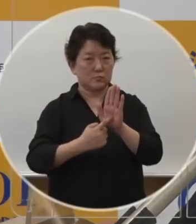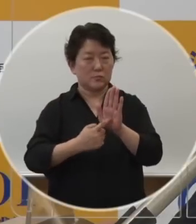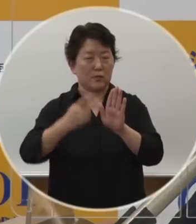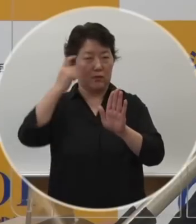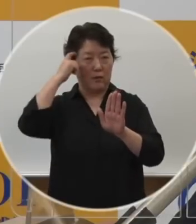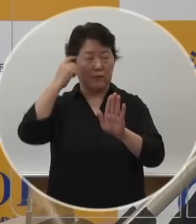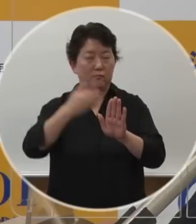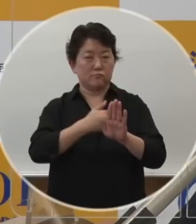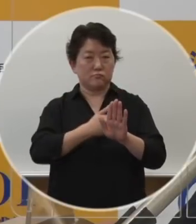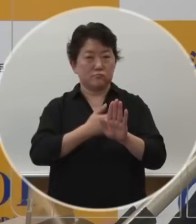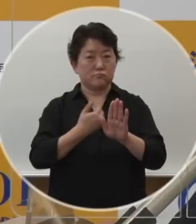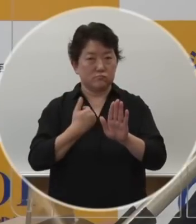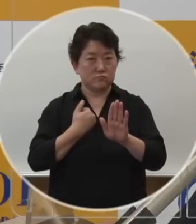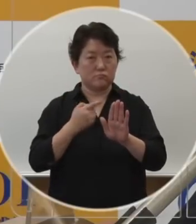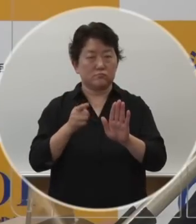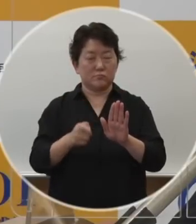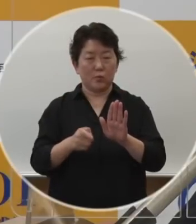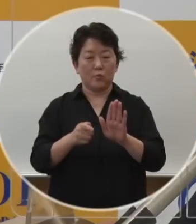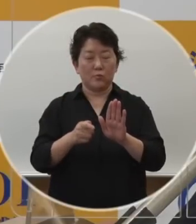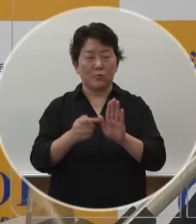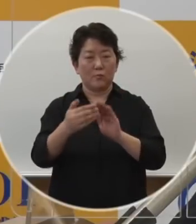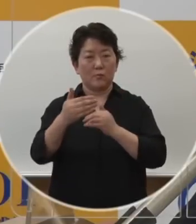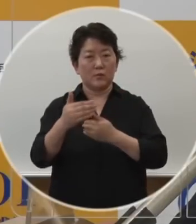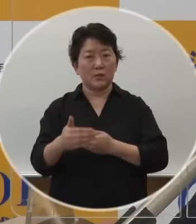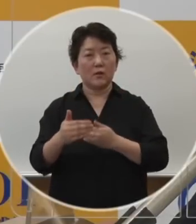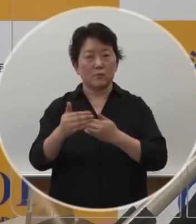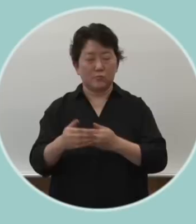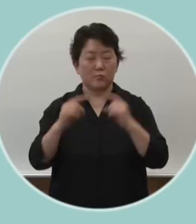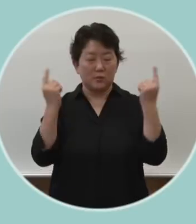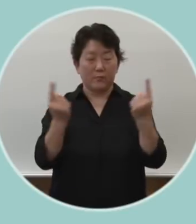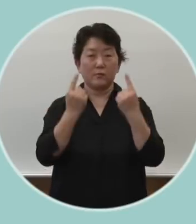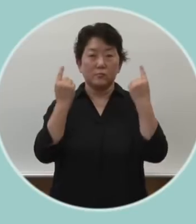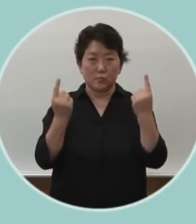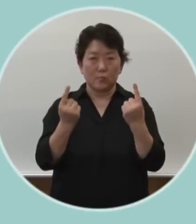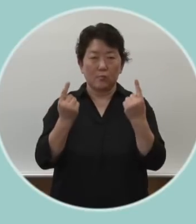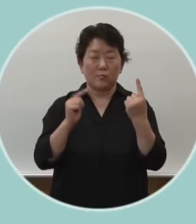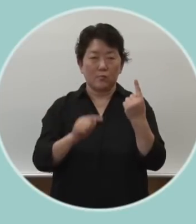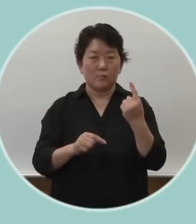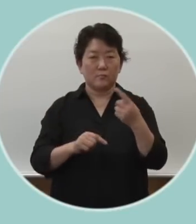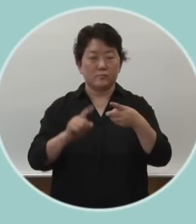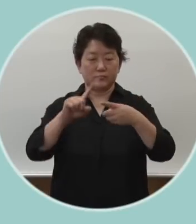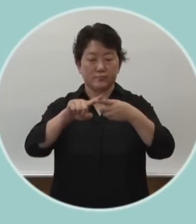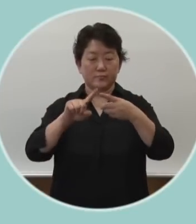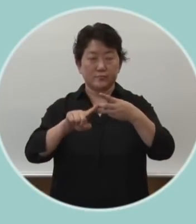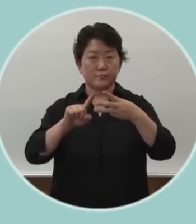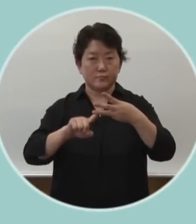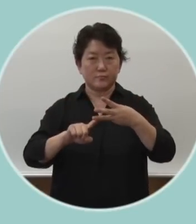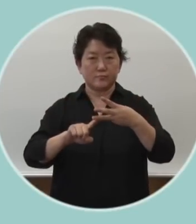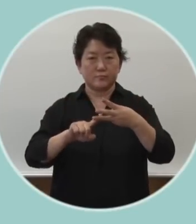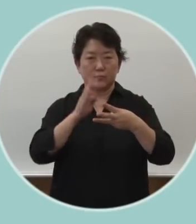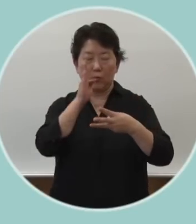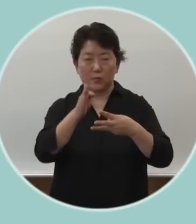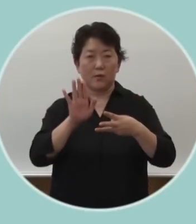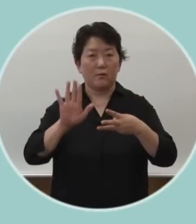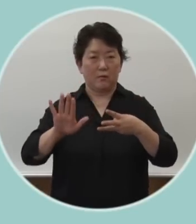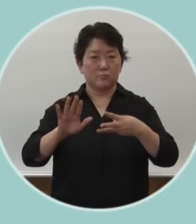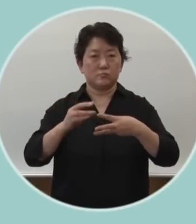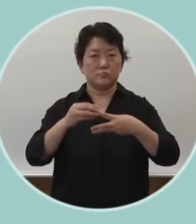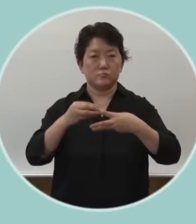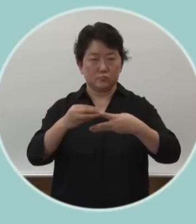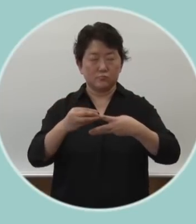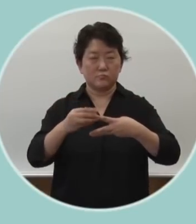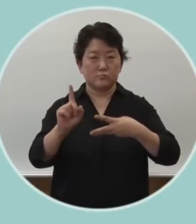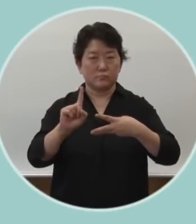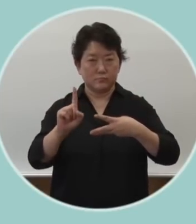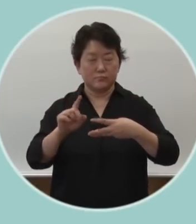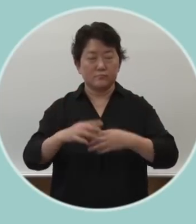定される中で、この期間におけるイベントは3点の要請をいただいてございます。その一